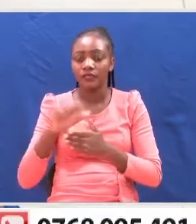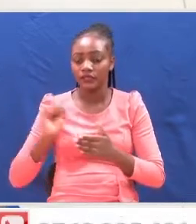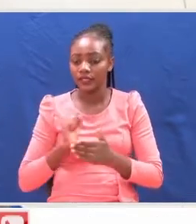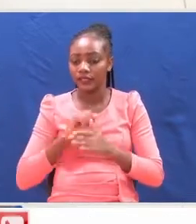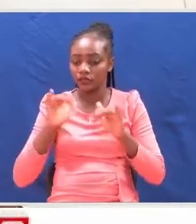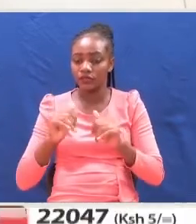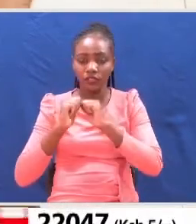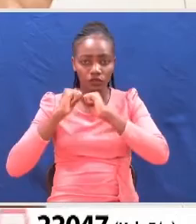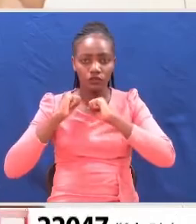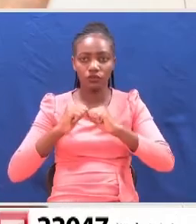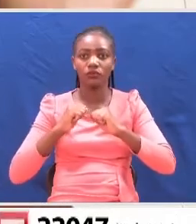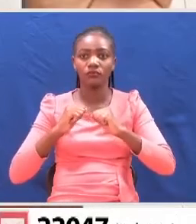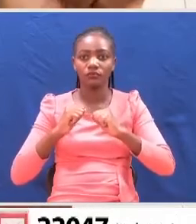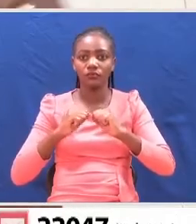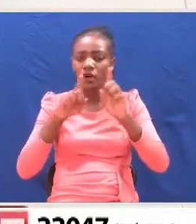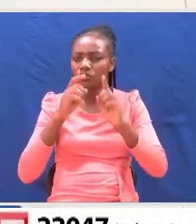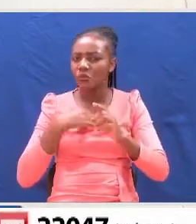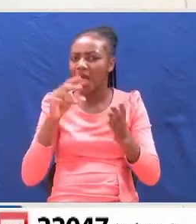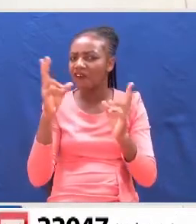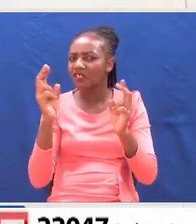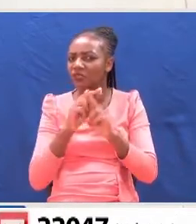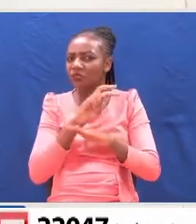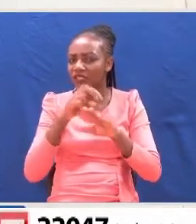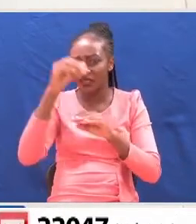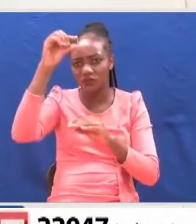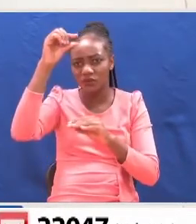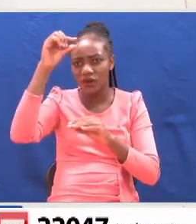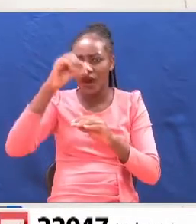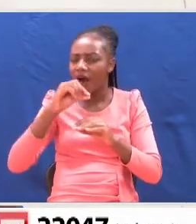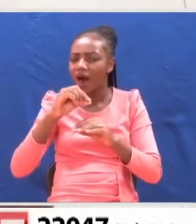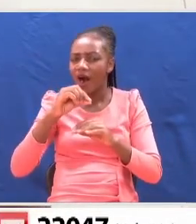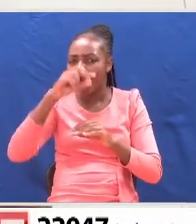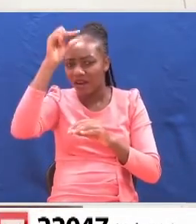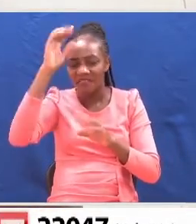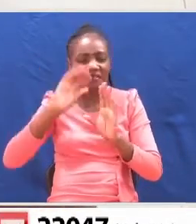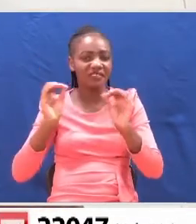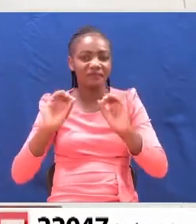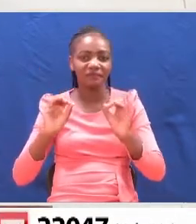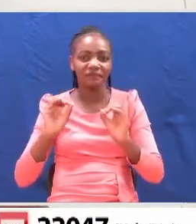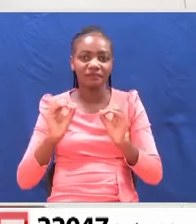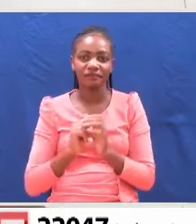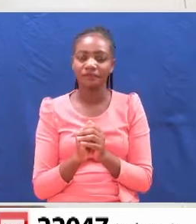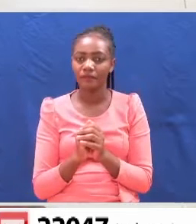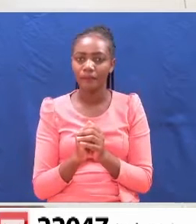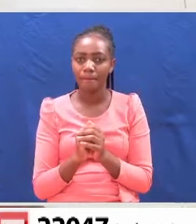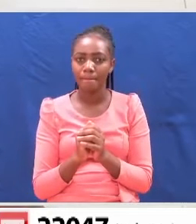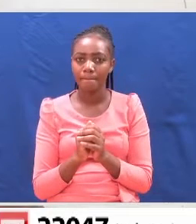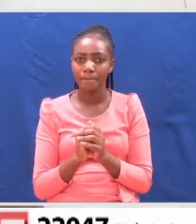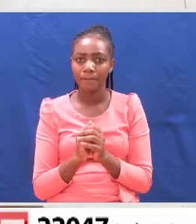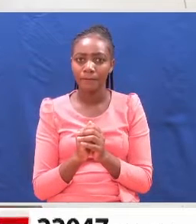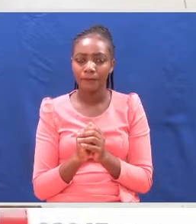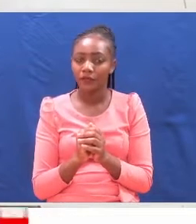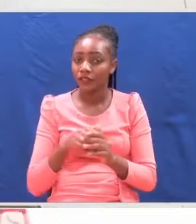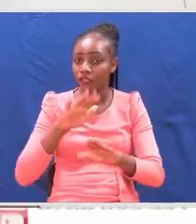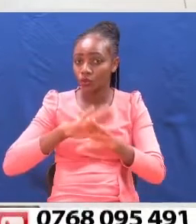ile ilikuwa pengine kwa National Assembly wakati mwingine speaker kumwagiwa maji na vitu kama hizo. Kwa hivyo nilijaribu sana ku stabilize. Ni kazi